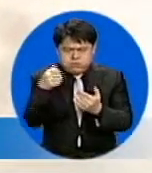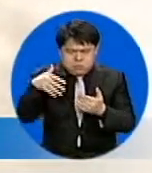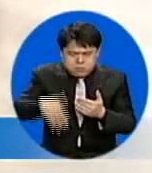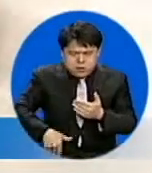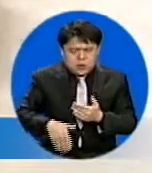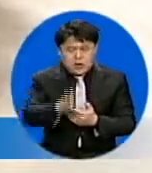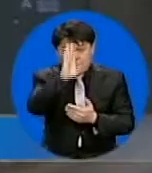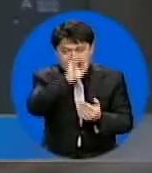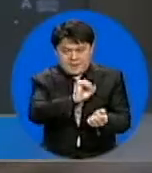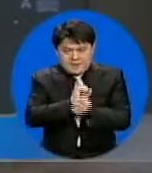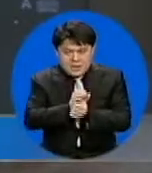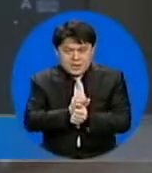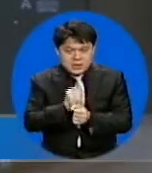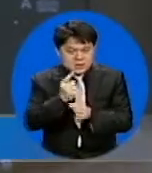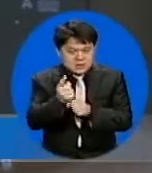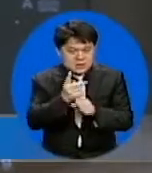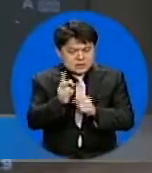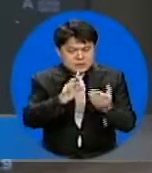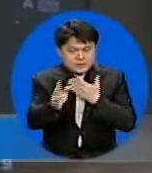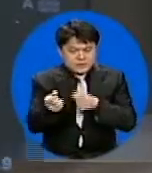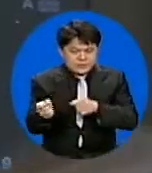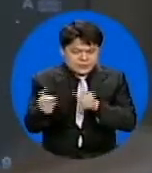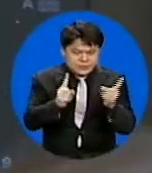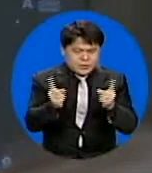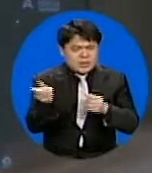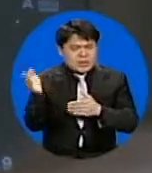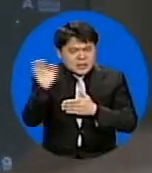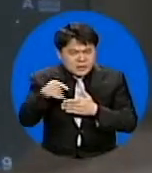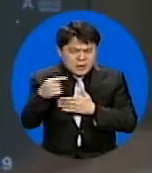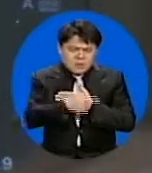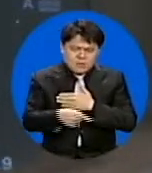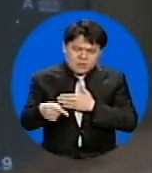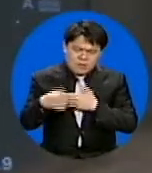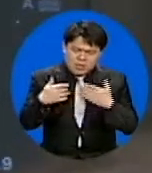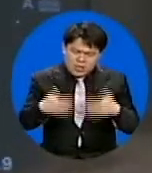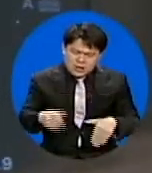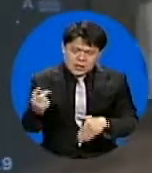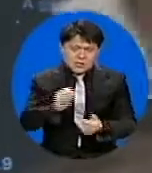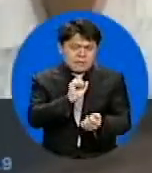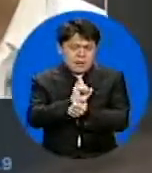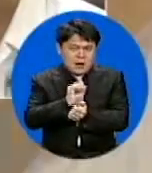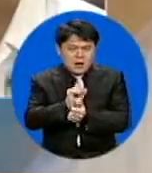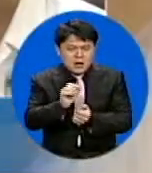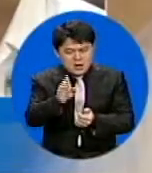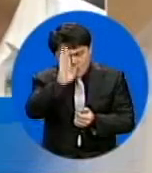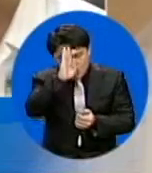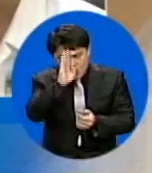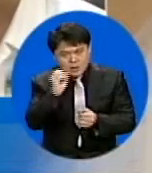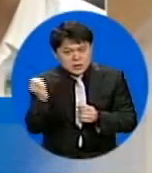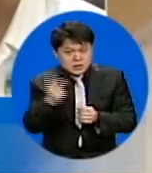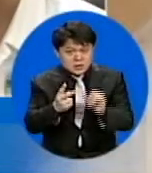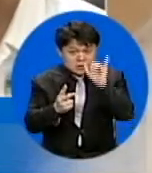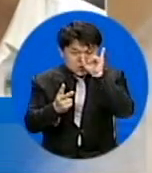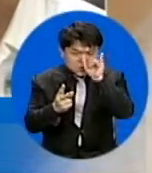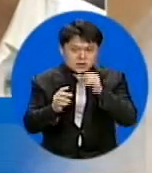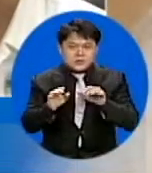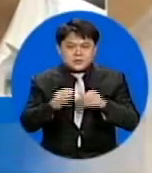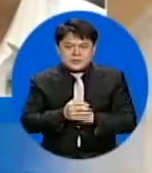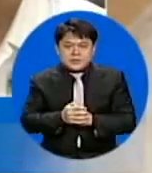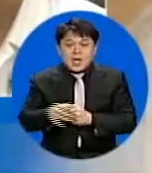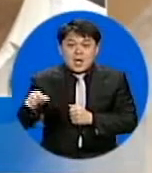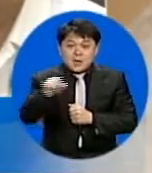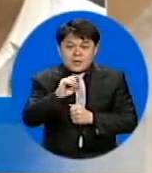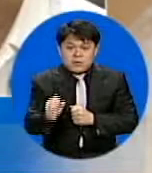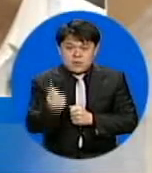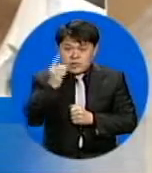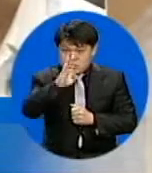받으며 나아졌지만 컨디션이 좋지 않으면 재발해 신경치료를 받습니다. 바이러스가 신경을 침범하기 때문에 이거는 신경병입니다.